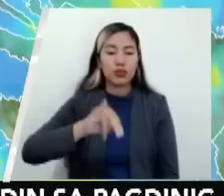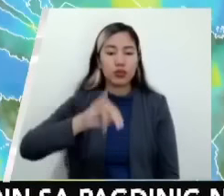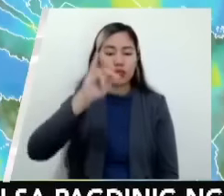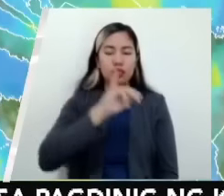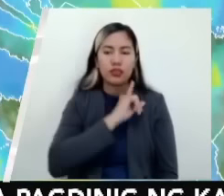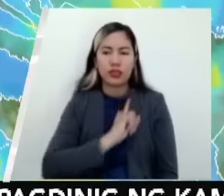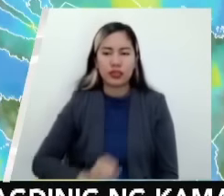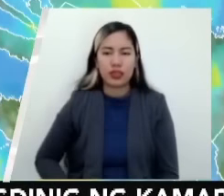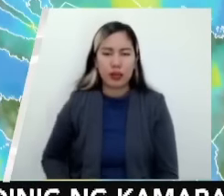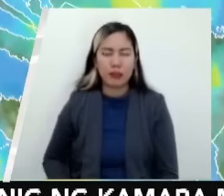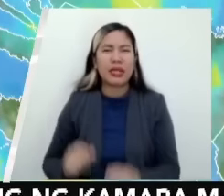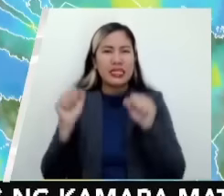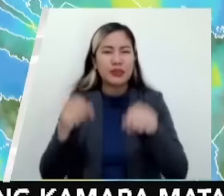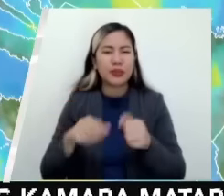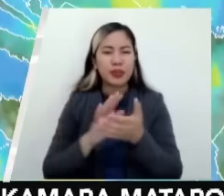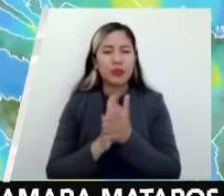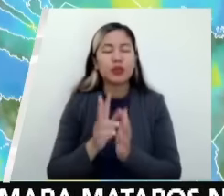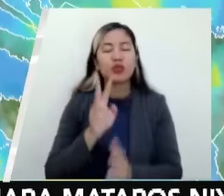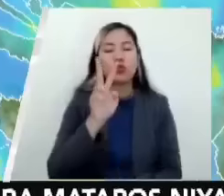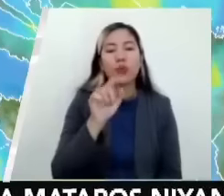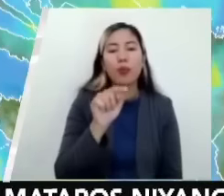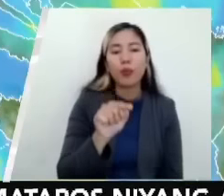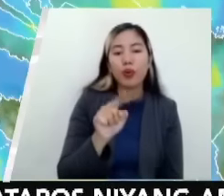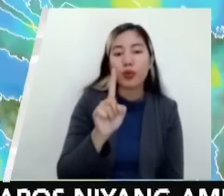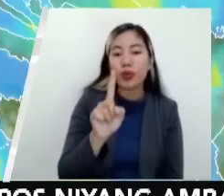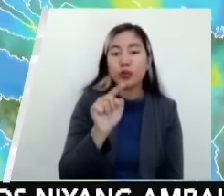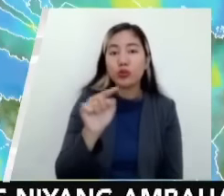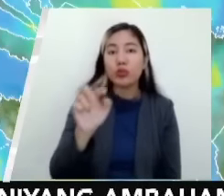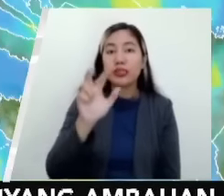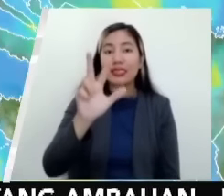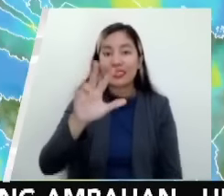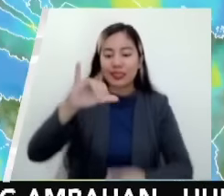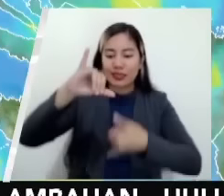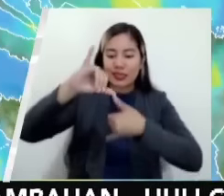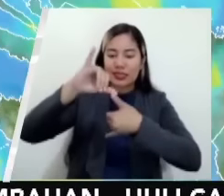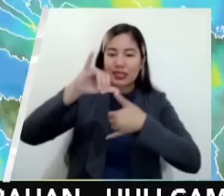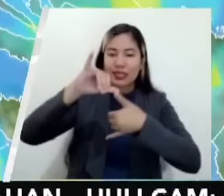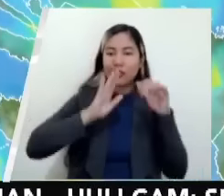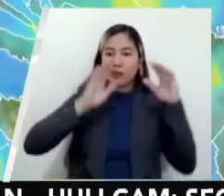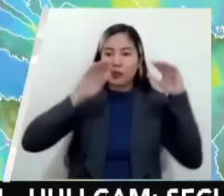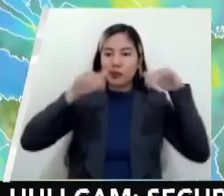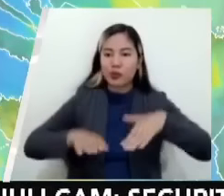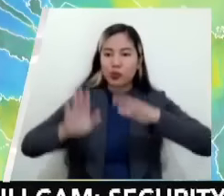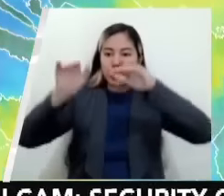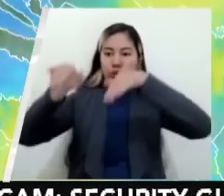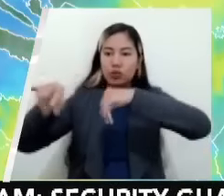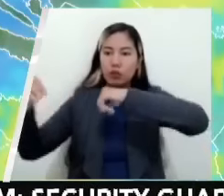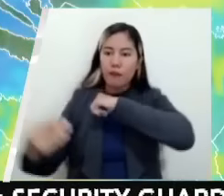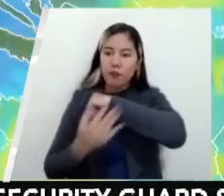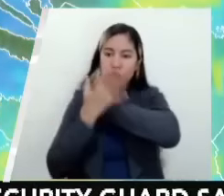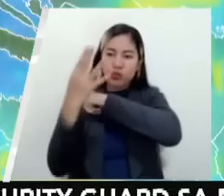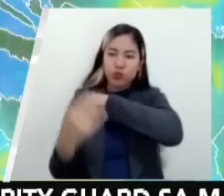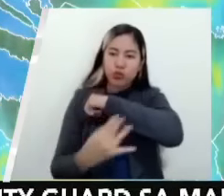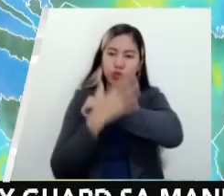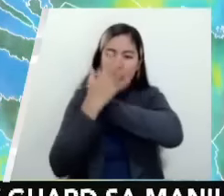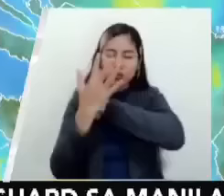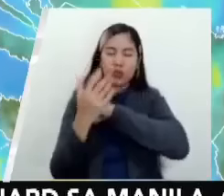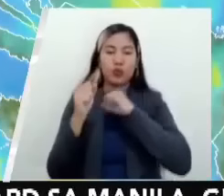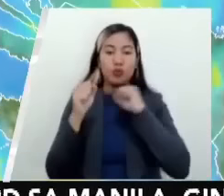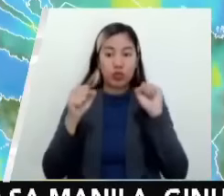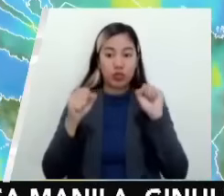2.1 hanggang 3 meters ang taas ng daluyong o storm surge na pwedeng manalanta roon.